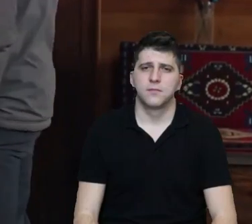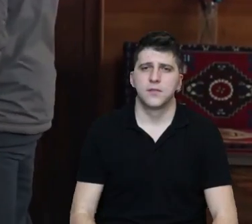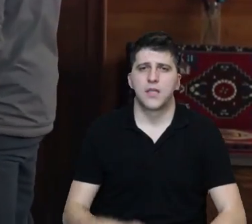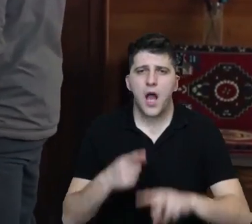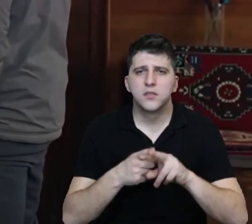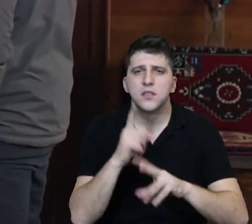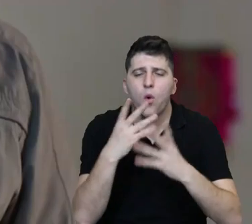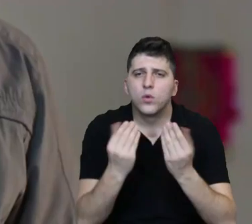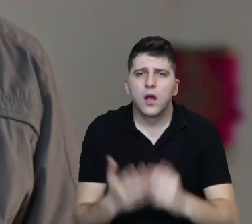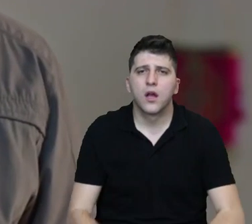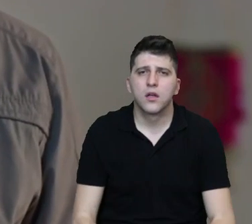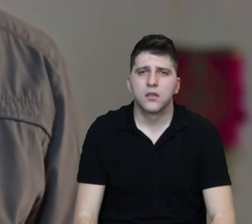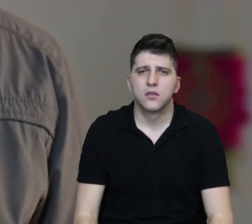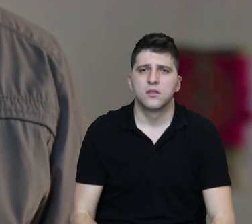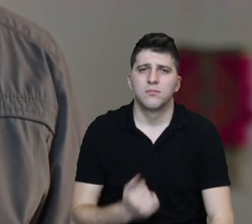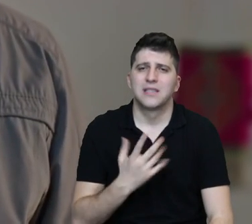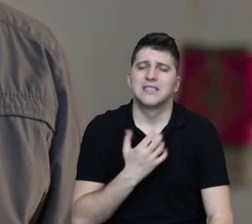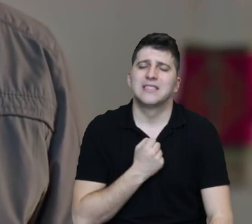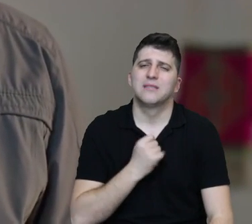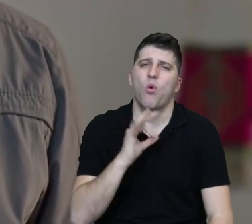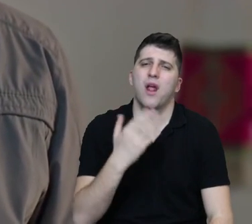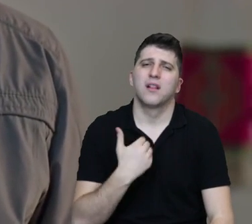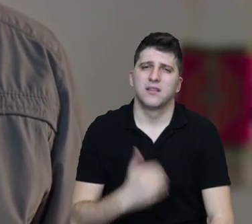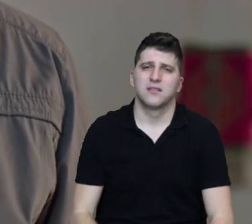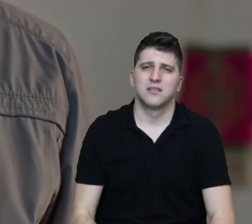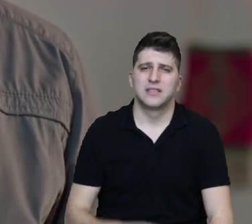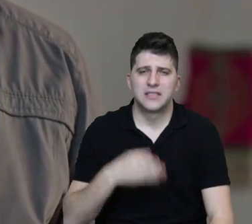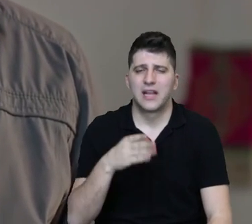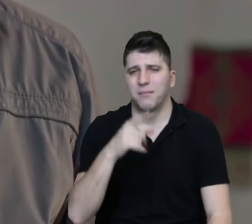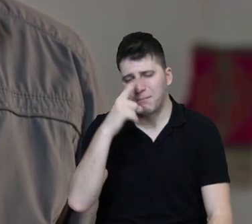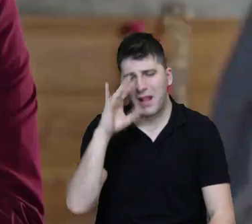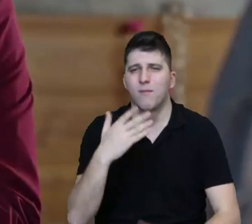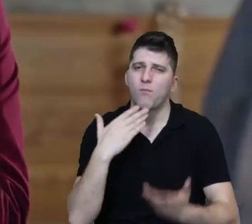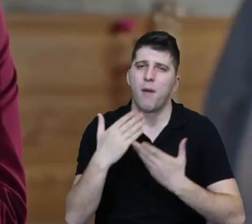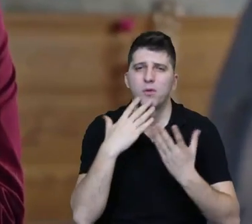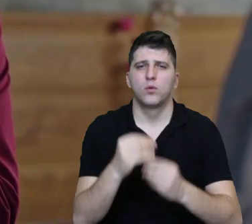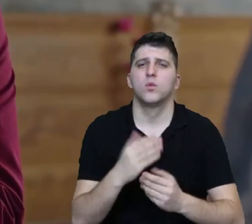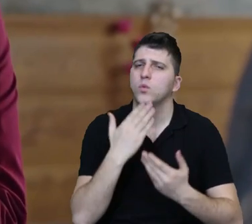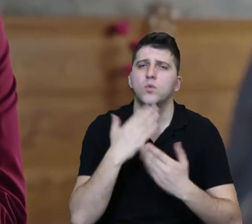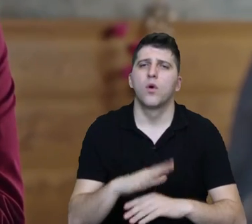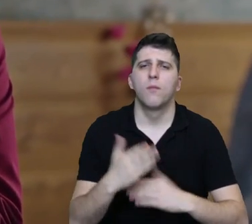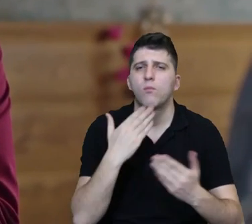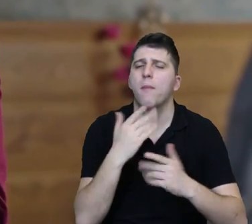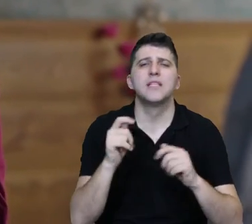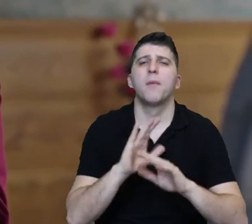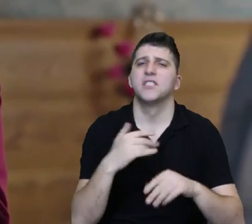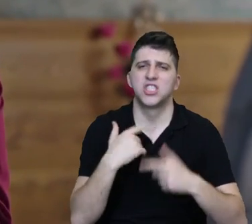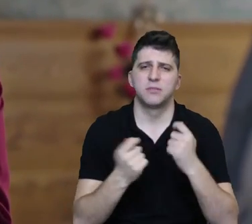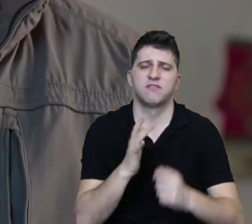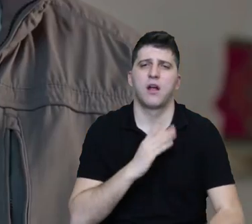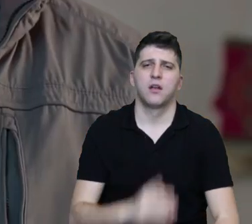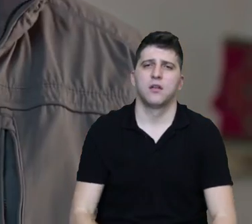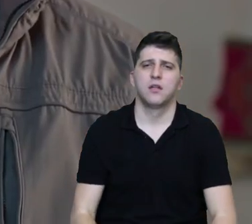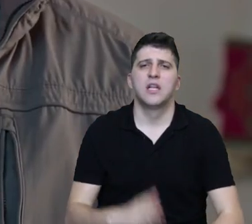Asil sana ne oldu ya? Biraz canım sıkkın Oral ya. Geldim belki muhabbet ederiz diye. Yok, muhabbet edemeyiz Asil. İşimiz var